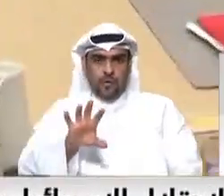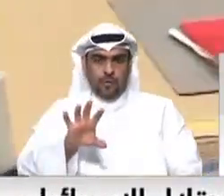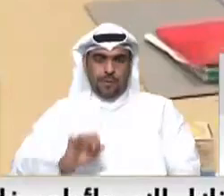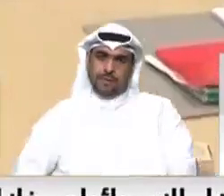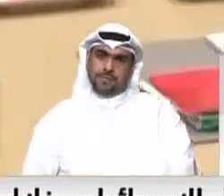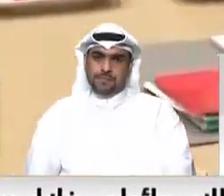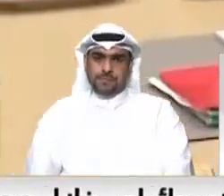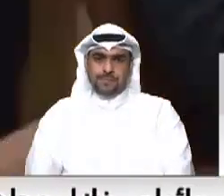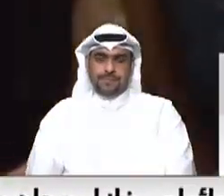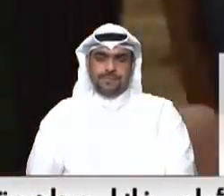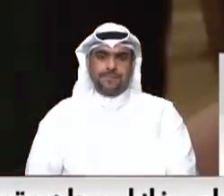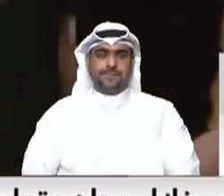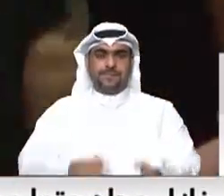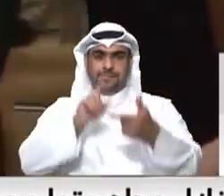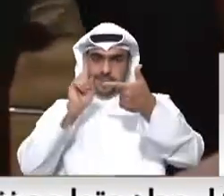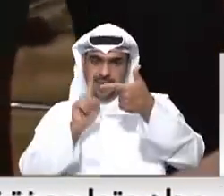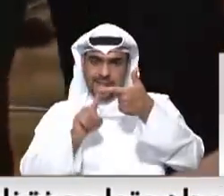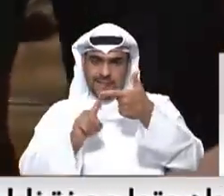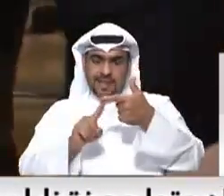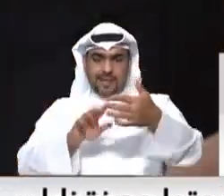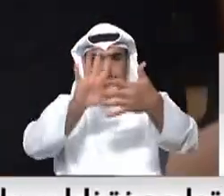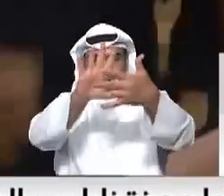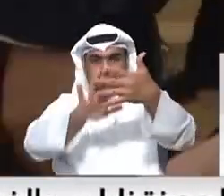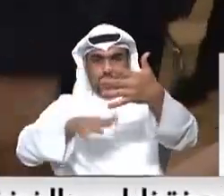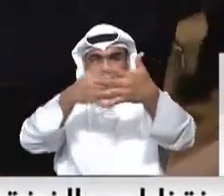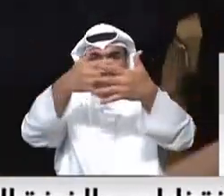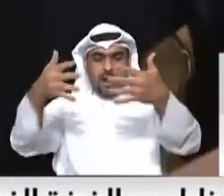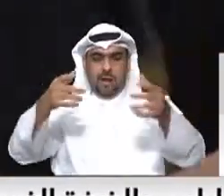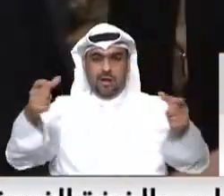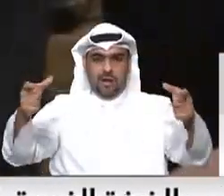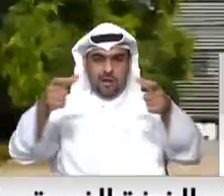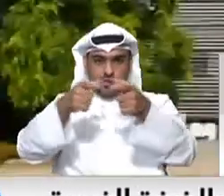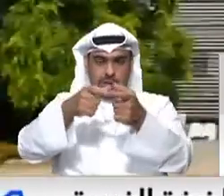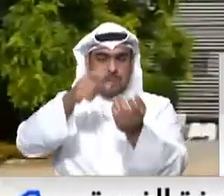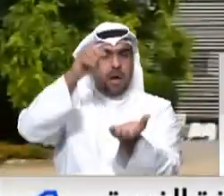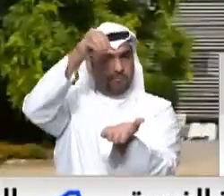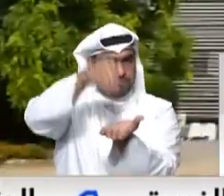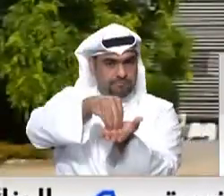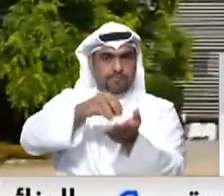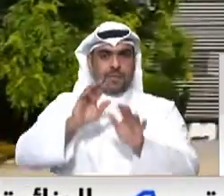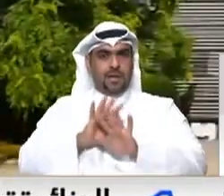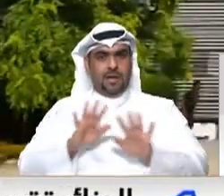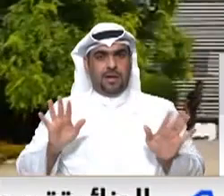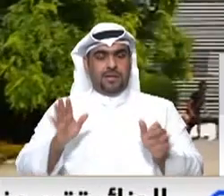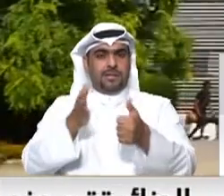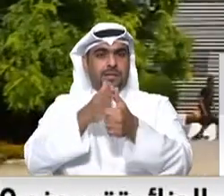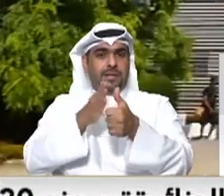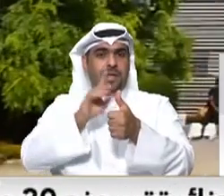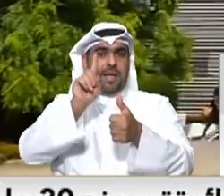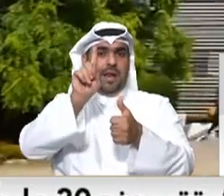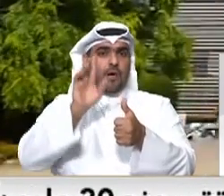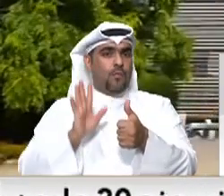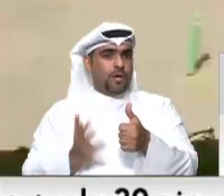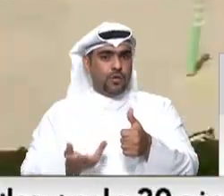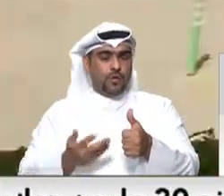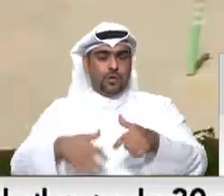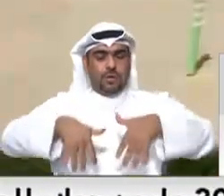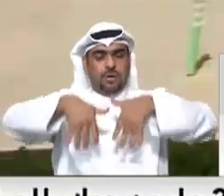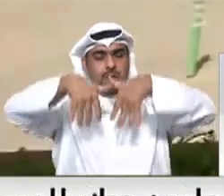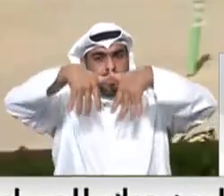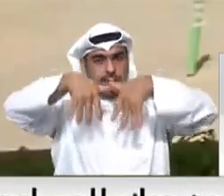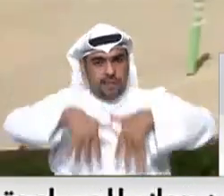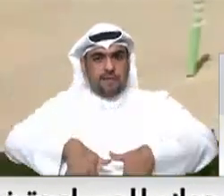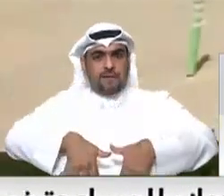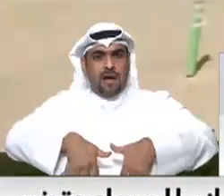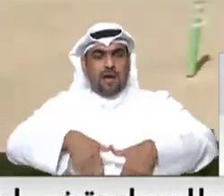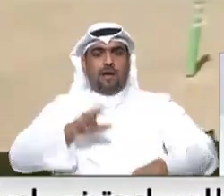السويد. وعرض الحلف جدول أعمال القمة، لافتا إلى أنها سوف تركز على تقديم الخطط الدفاعية الجديدة